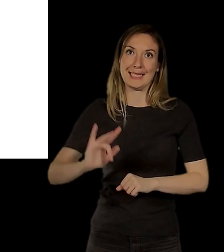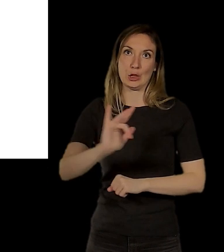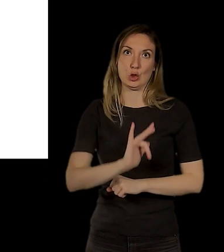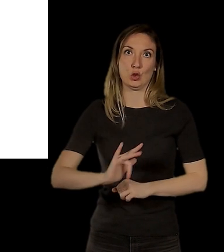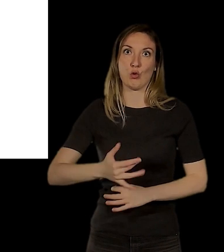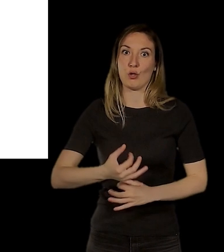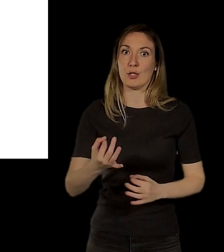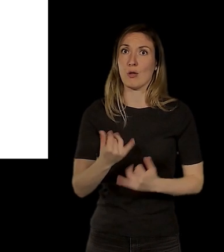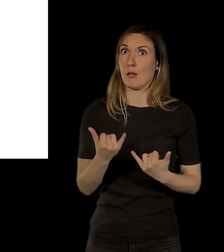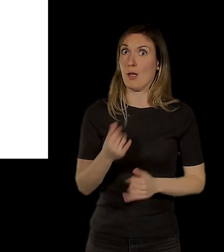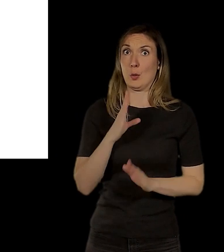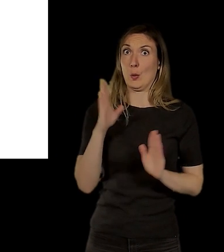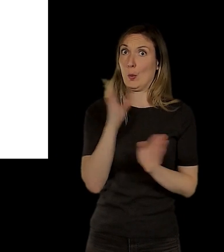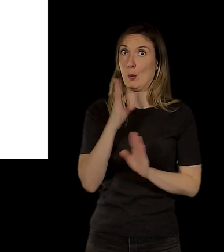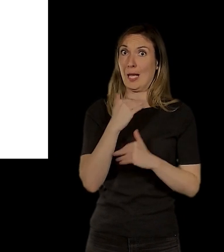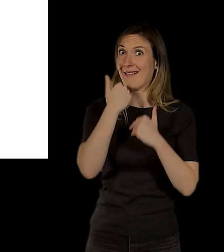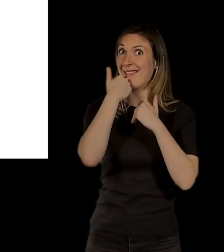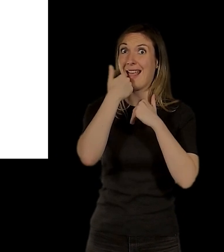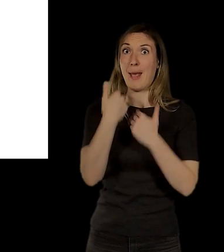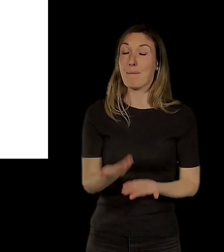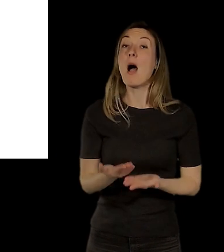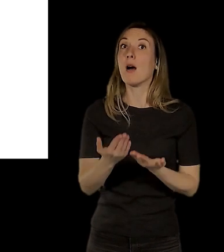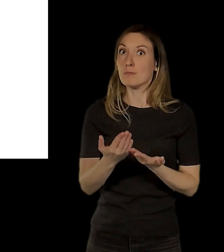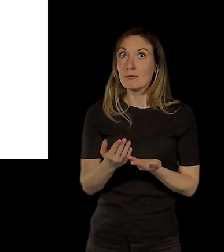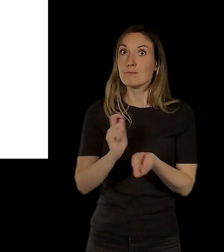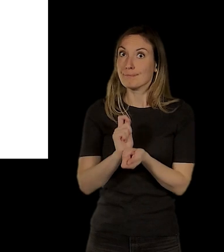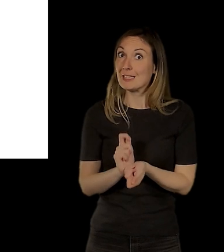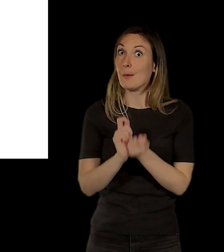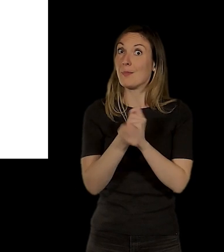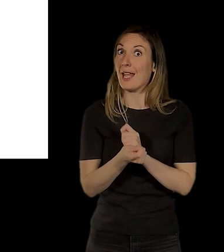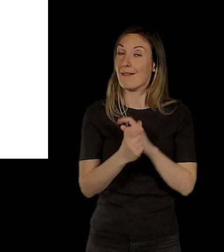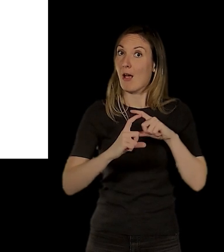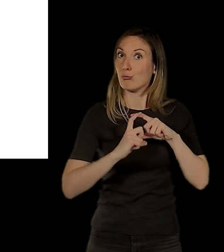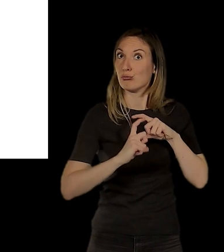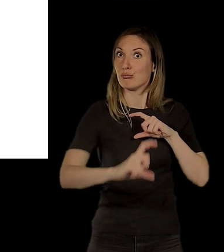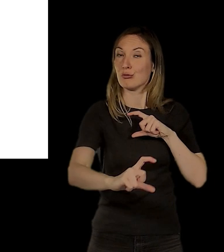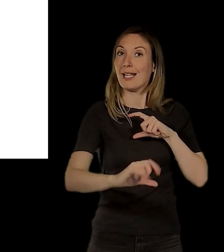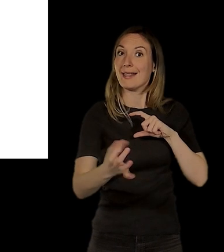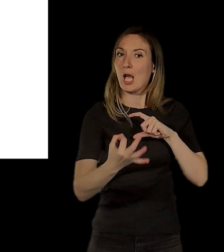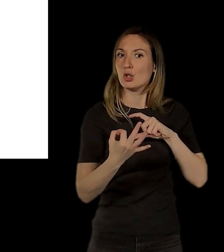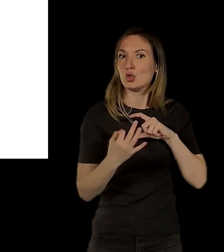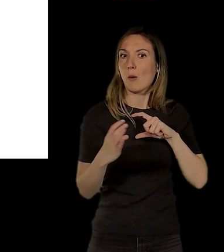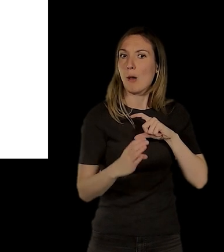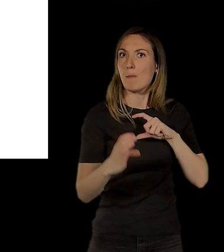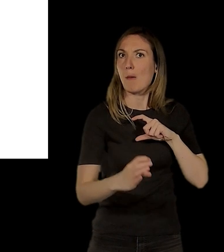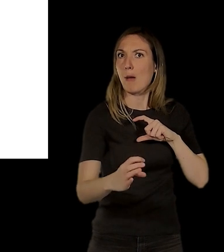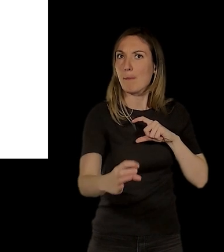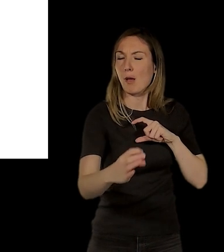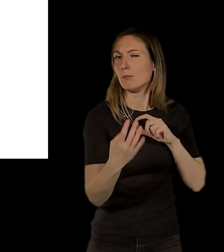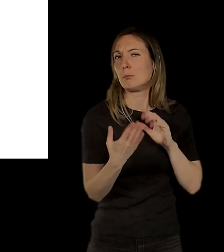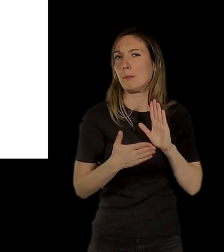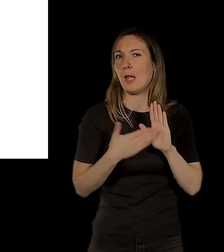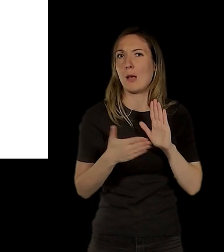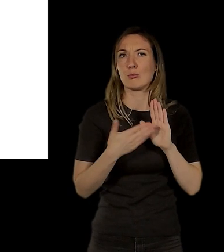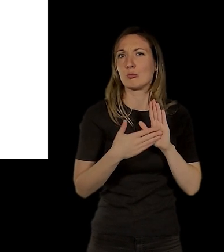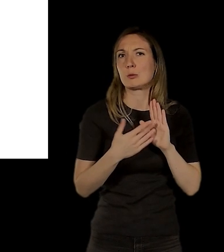který tam dnes neexistuje. A tím by nápad je zavíst nějaký druh